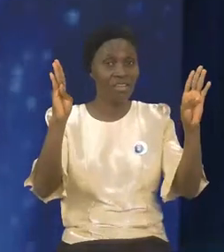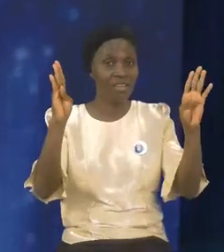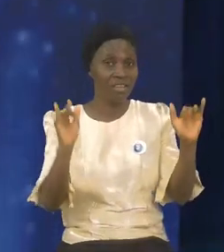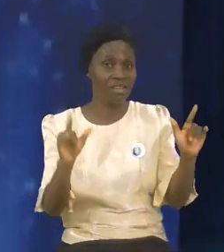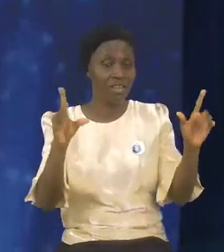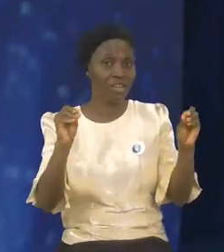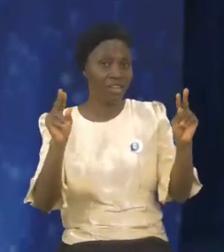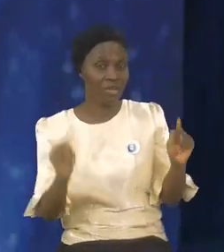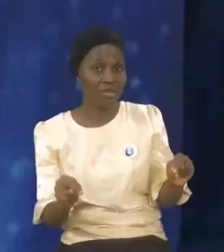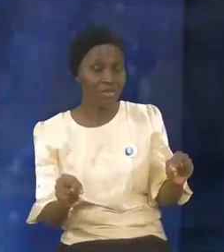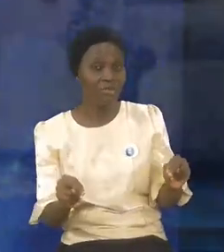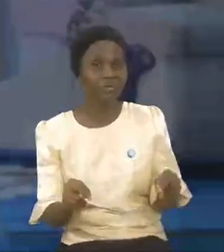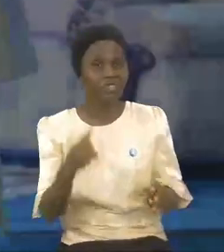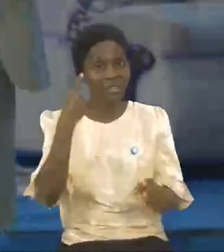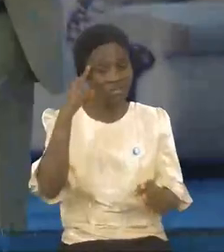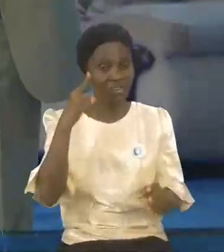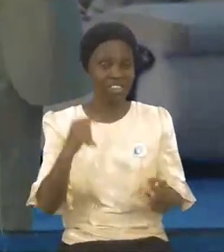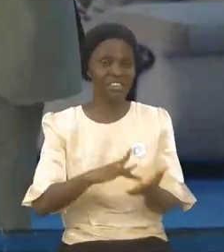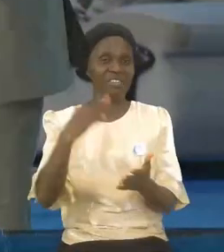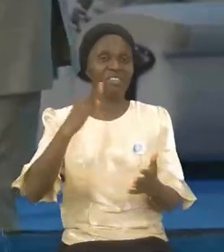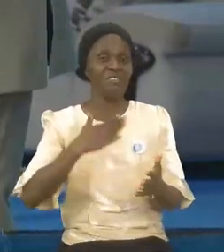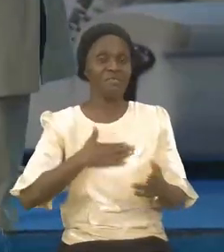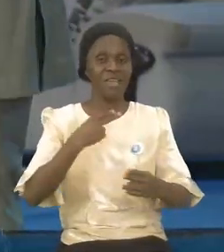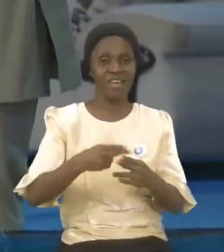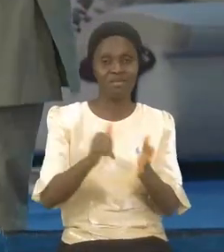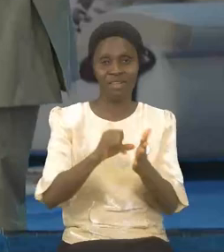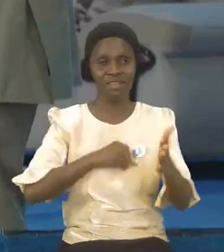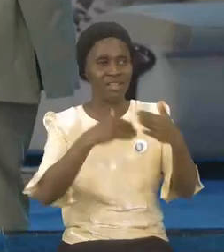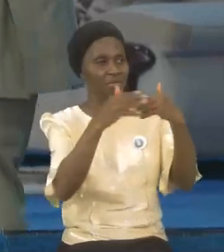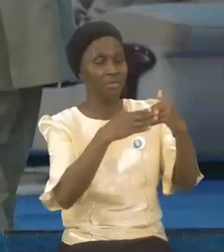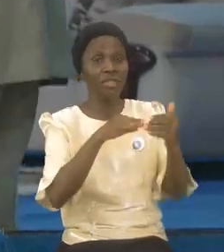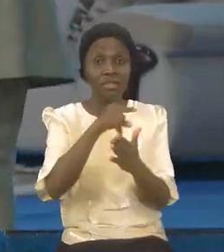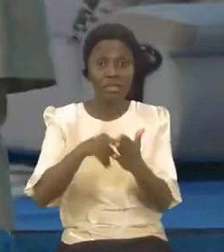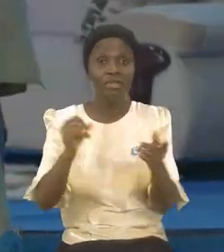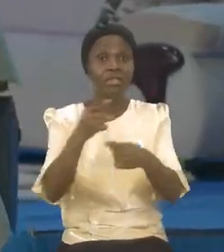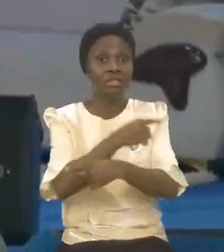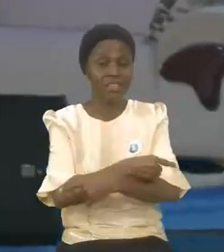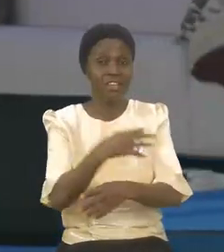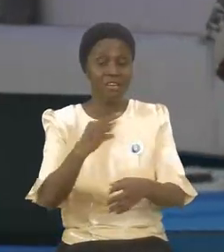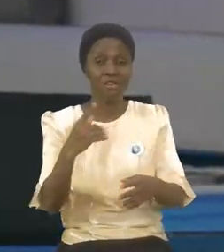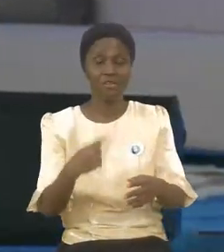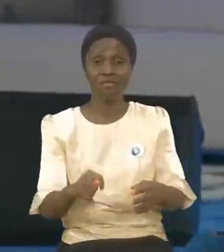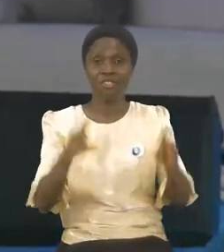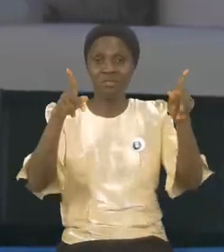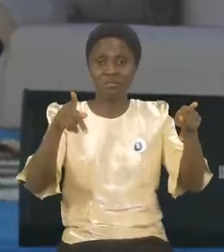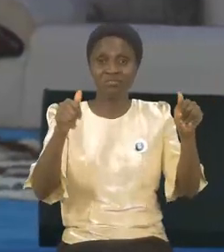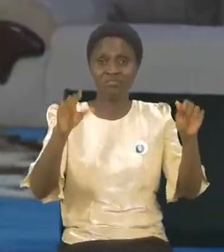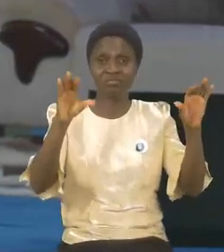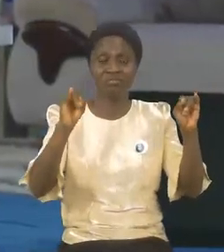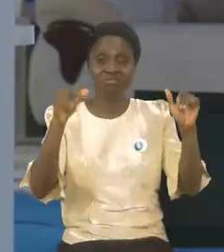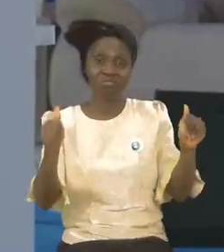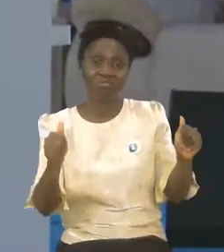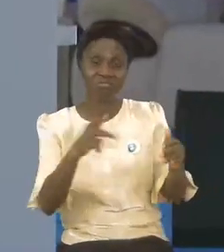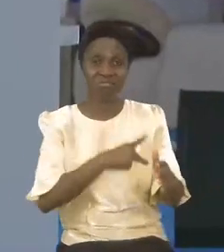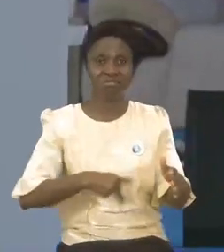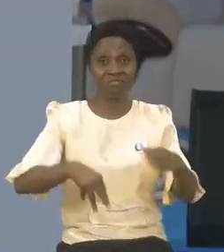grande Babylone que j'ai bâtie par ma grande force pour ma gloire. Voici les jours des Médo-Perses